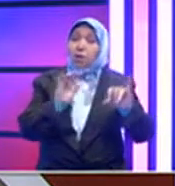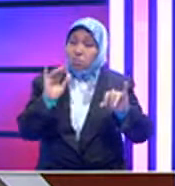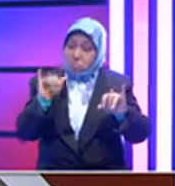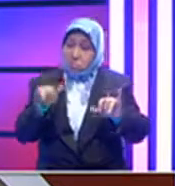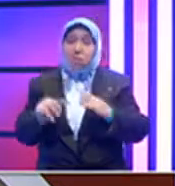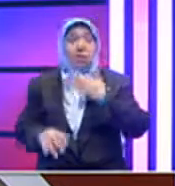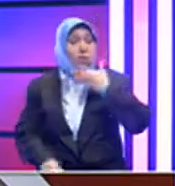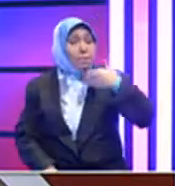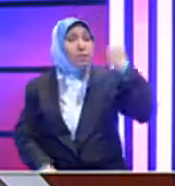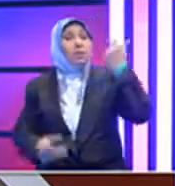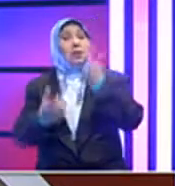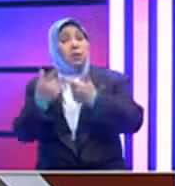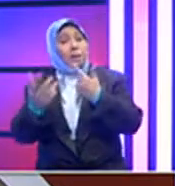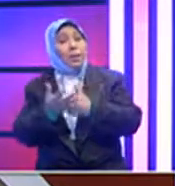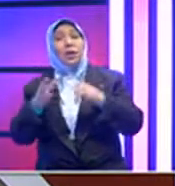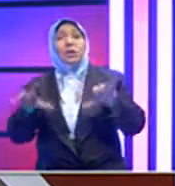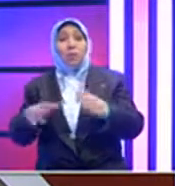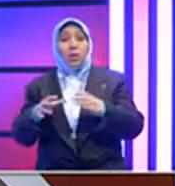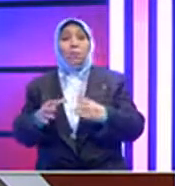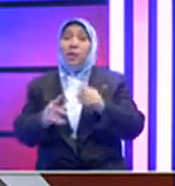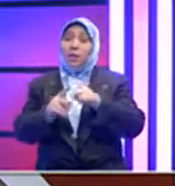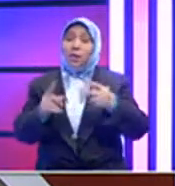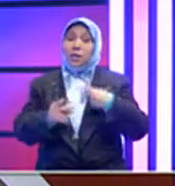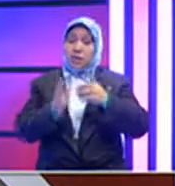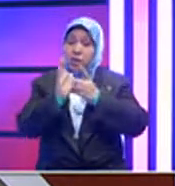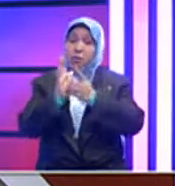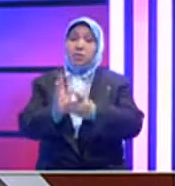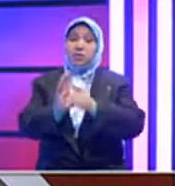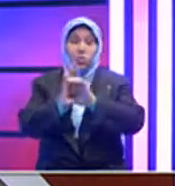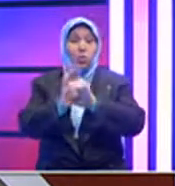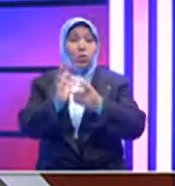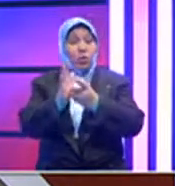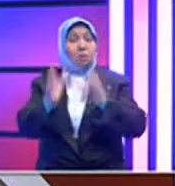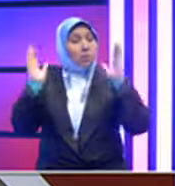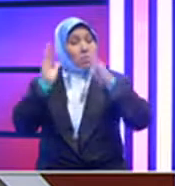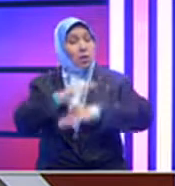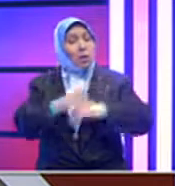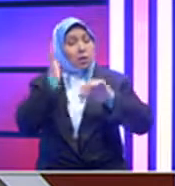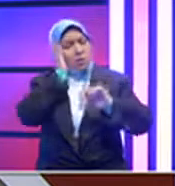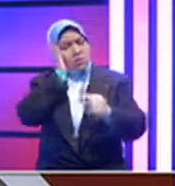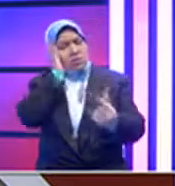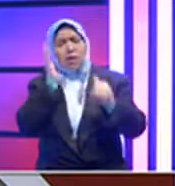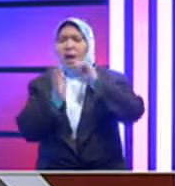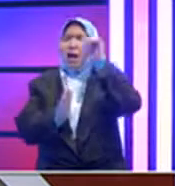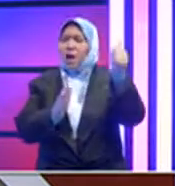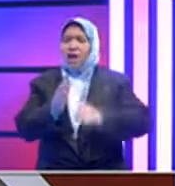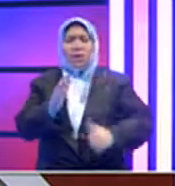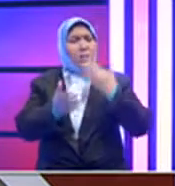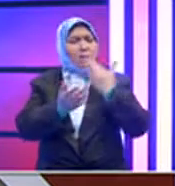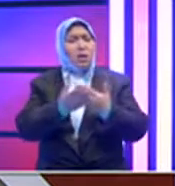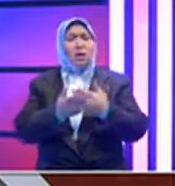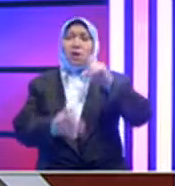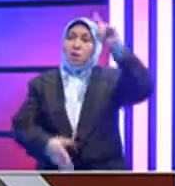lebih baik daripada ape yang dibuat maksudnya bila kita demo saatnya Cerme kita salat kita cukuran hapus saja kebaikan itu